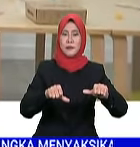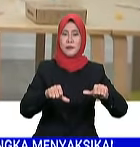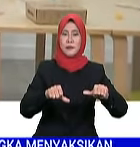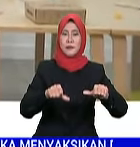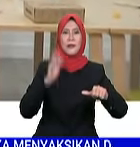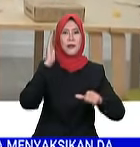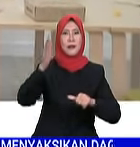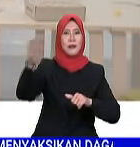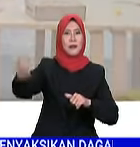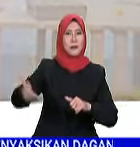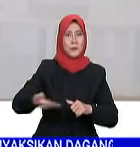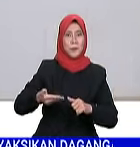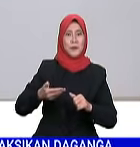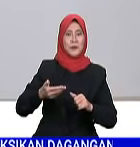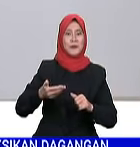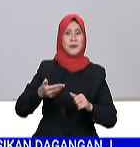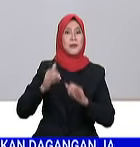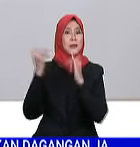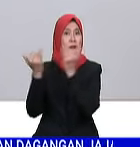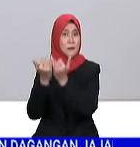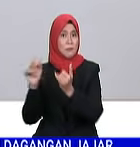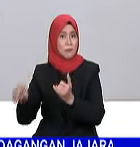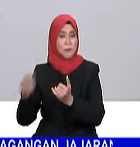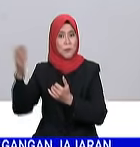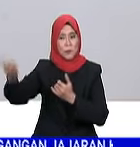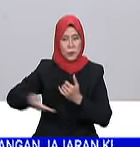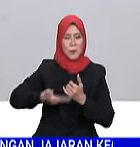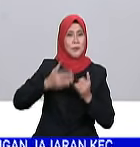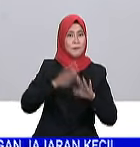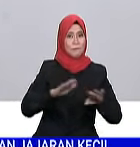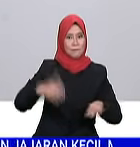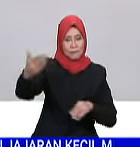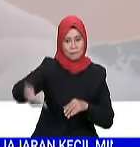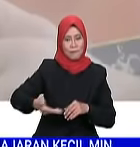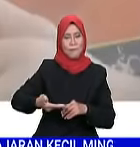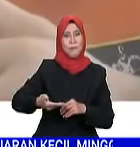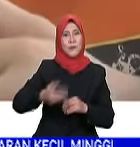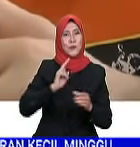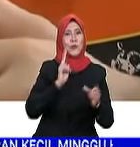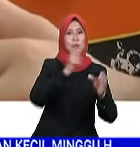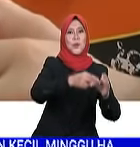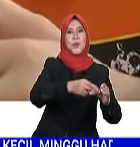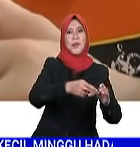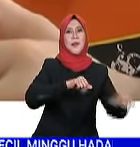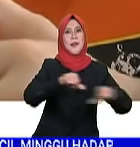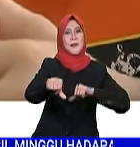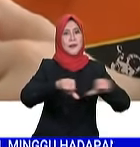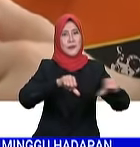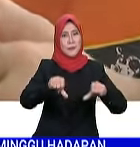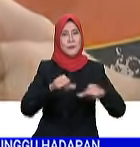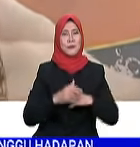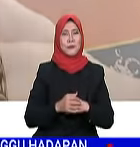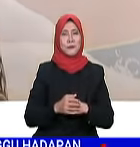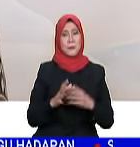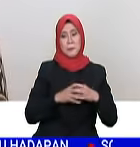akan dijemput oleh Exploria, akan jemput anak-anak untuk join sekali semua aktiviti. Selalunya sama ada